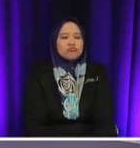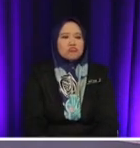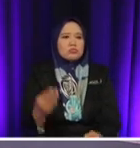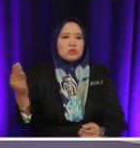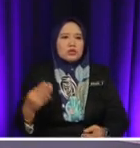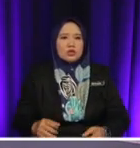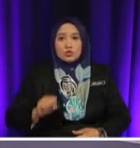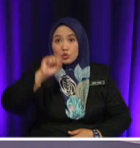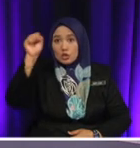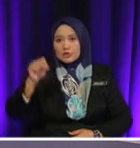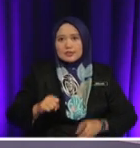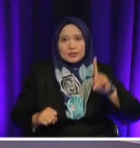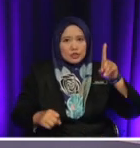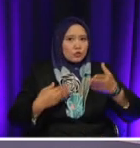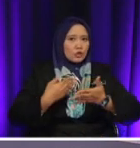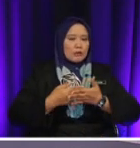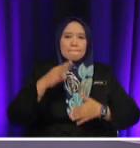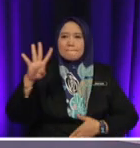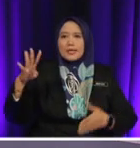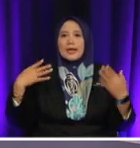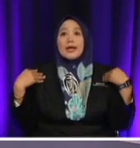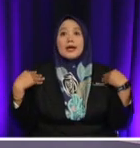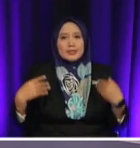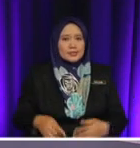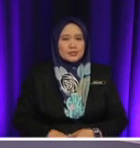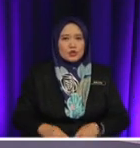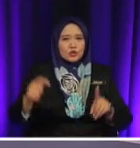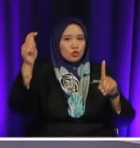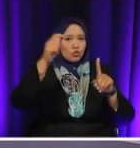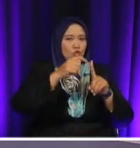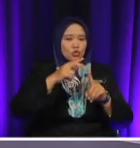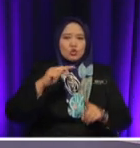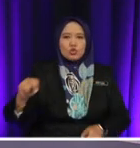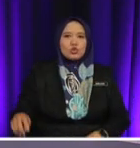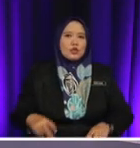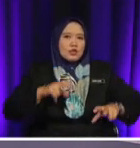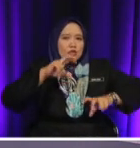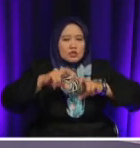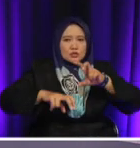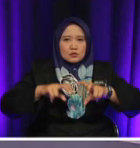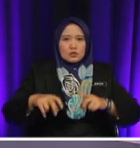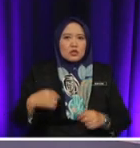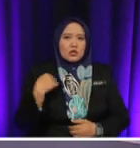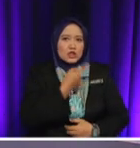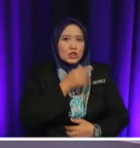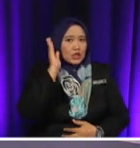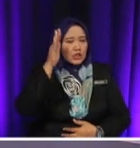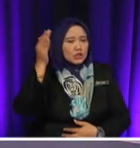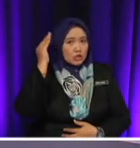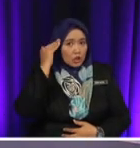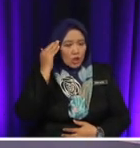pastikan dapatkan tujuan eksperimennya kerana tujuan eksperimen ini penting untuk kita tahu Apa fokus eksperimen